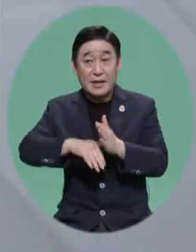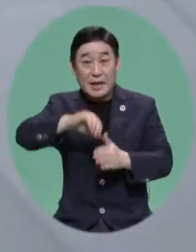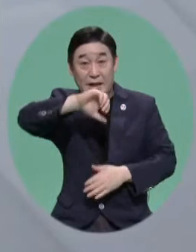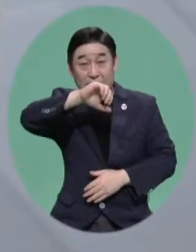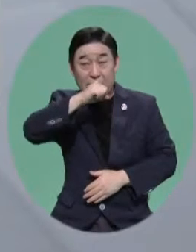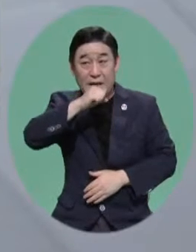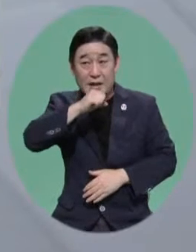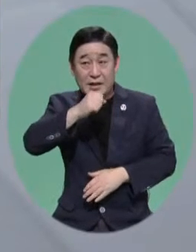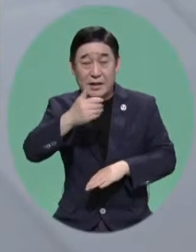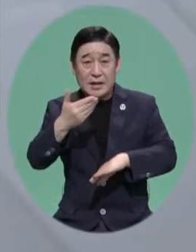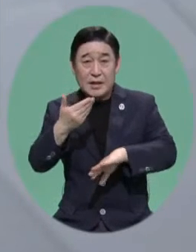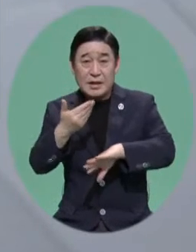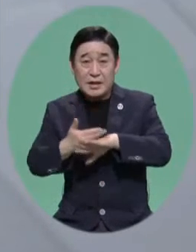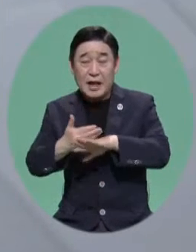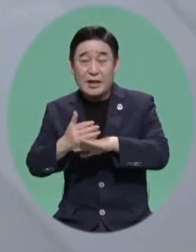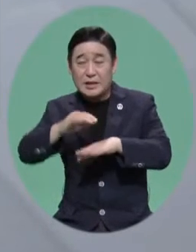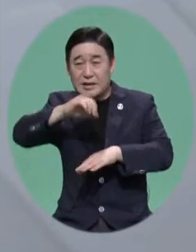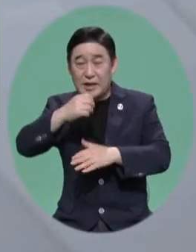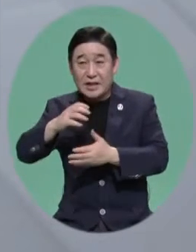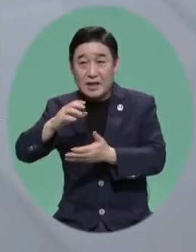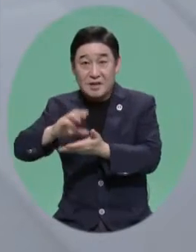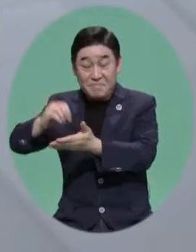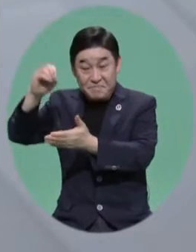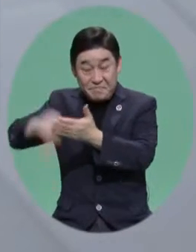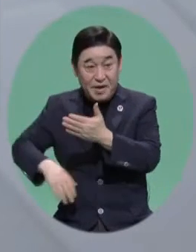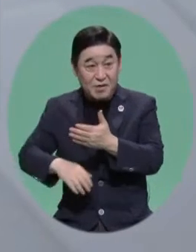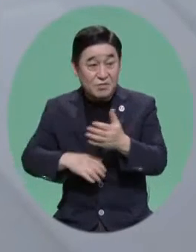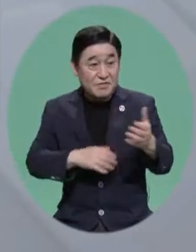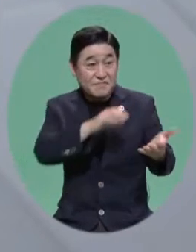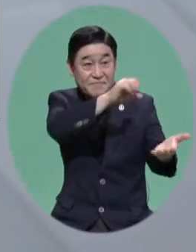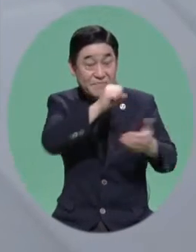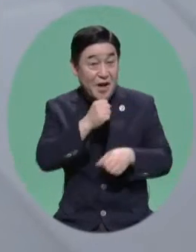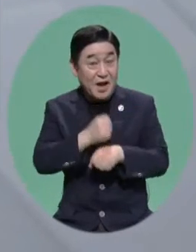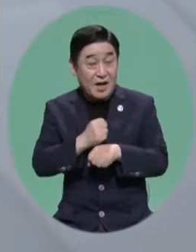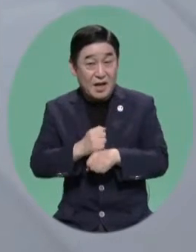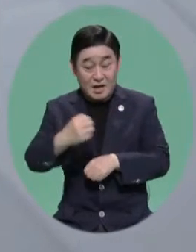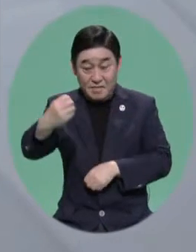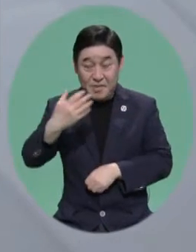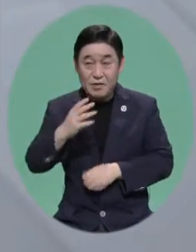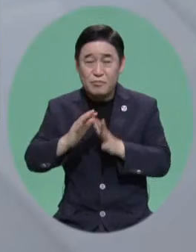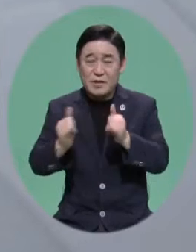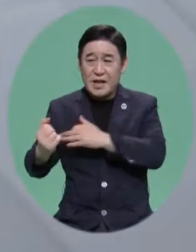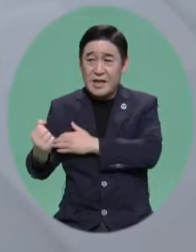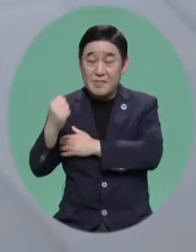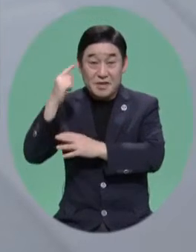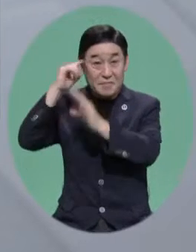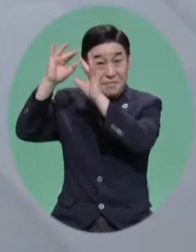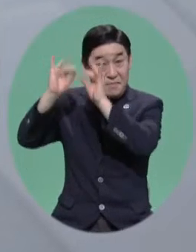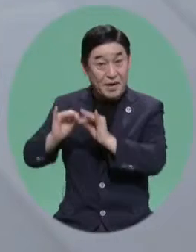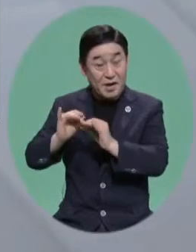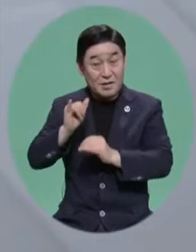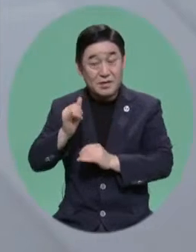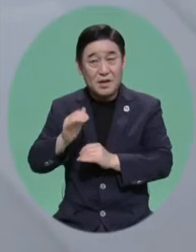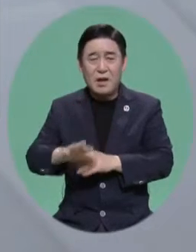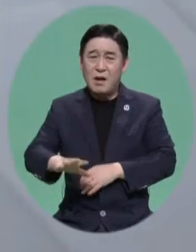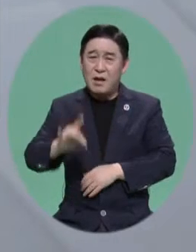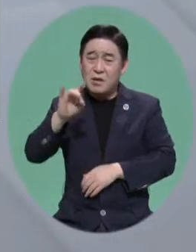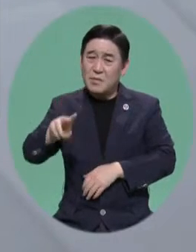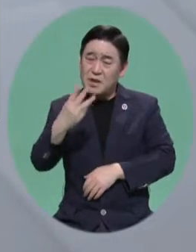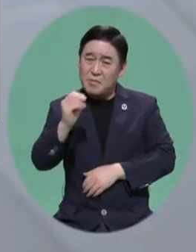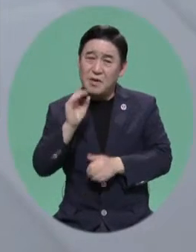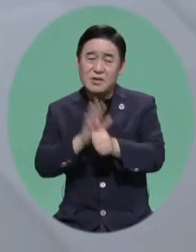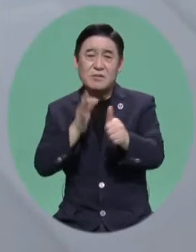예산을 다른 예선 짤라서 해라고 이렇게 해서 거의 방해를 하시다가 결국은 국민에 의해서 찬성을 했는데 처음에는